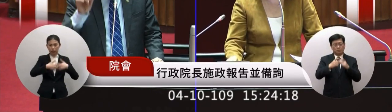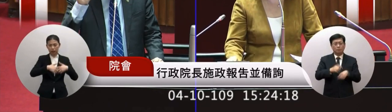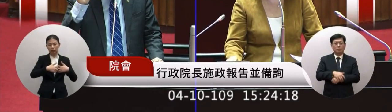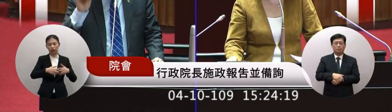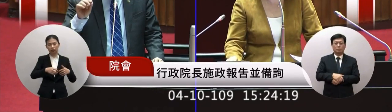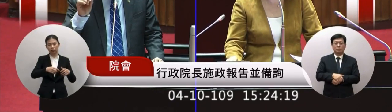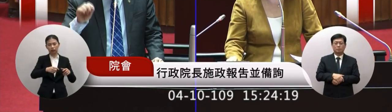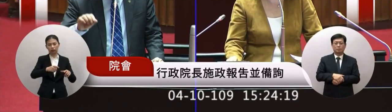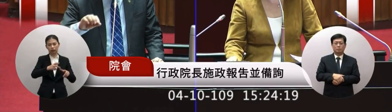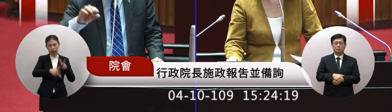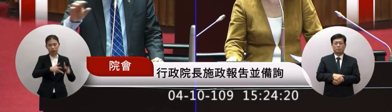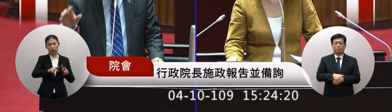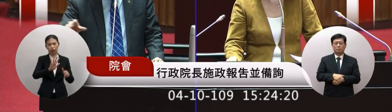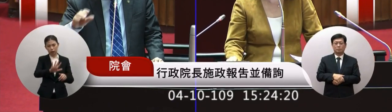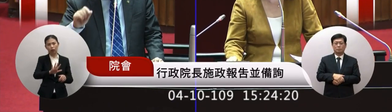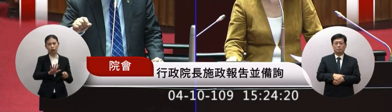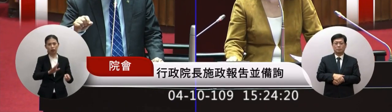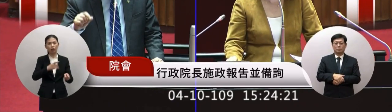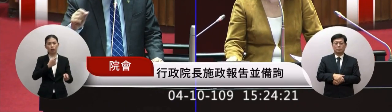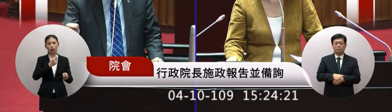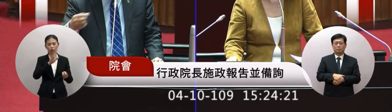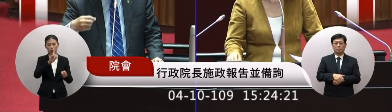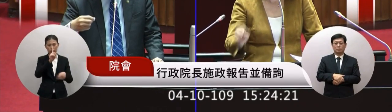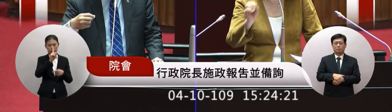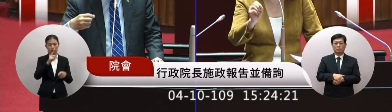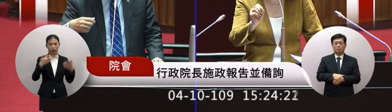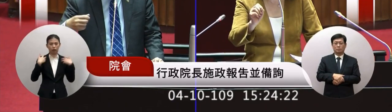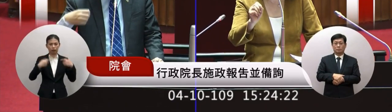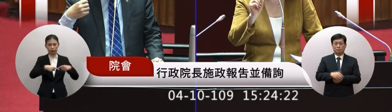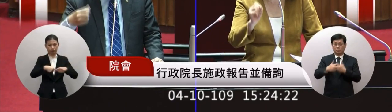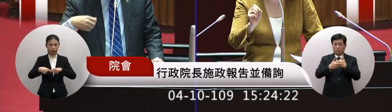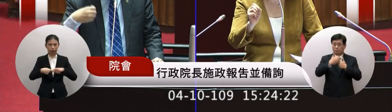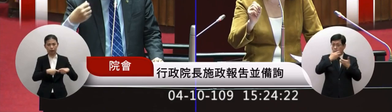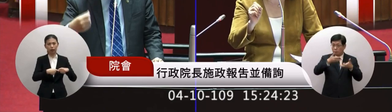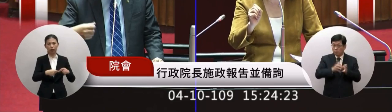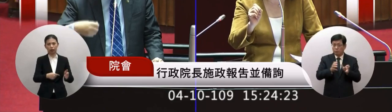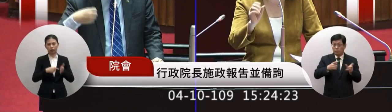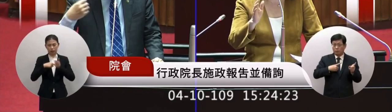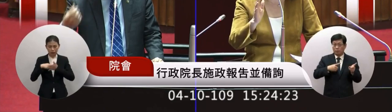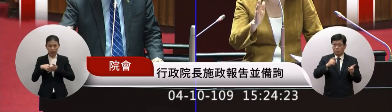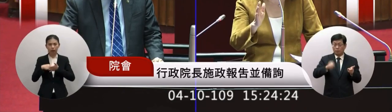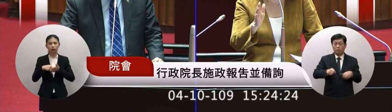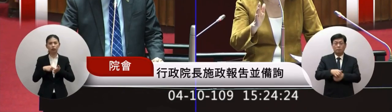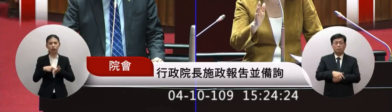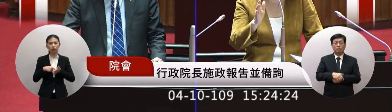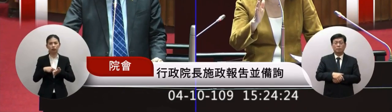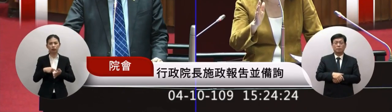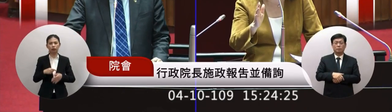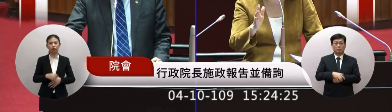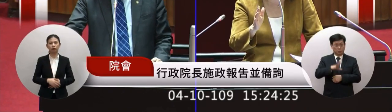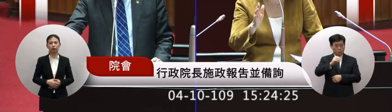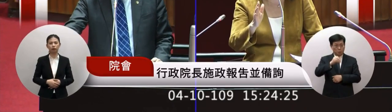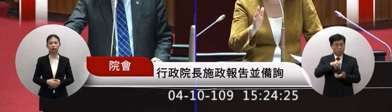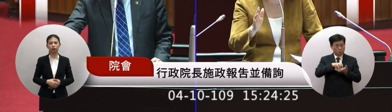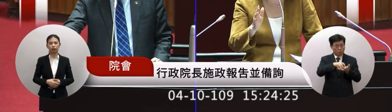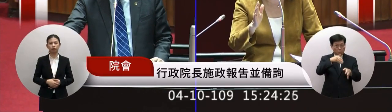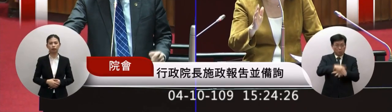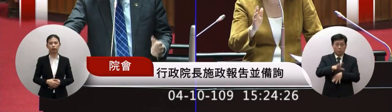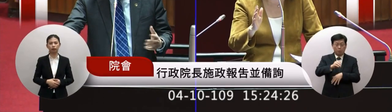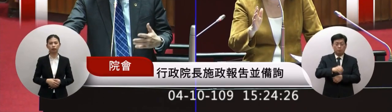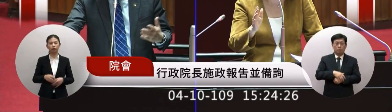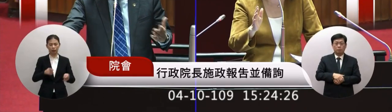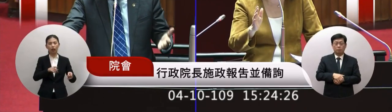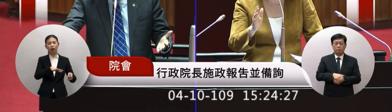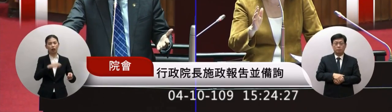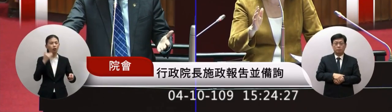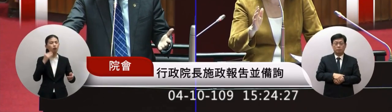有、那只要一个厂商愿意把它整合起来，他提出申请， 卫福部 那我们需要主办会 到目前为止有没有核可的案例？ 他只